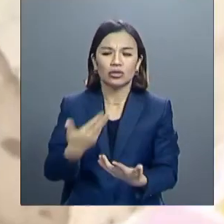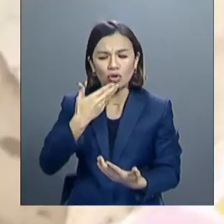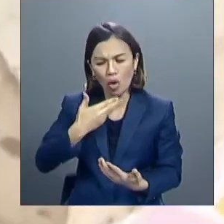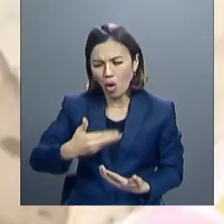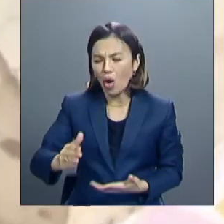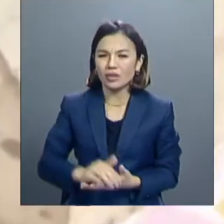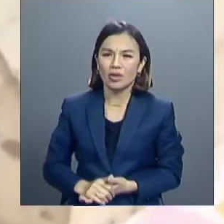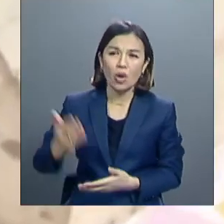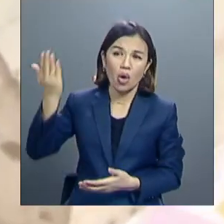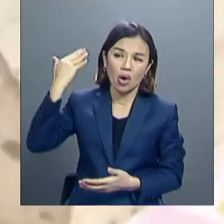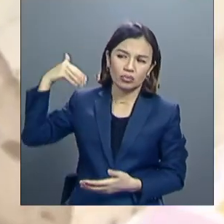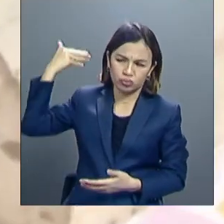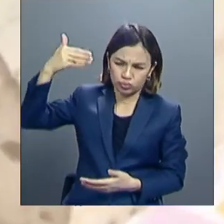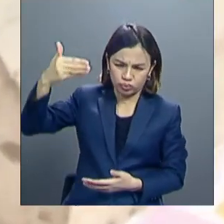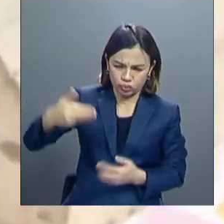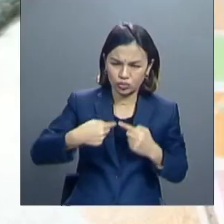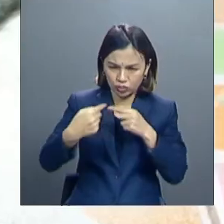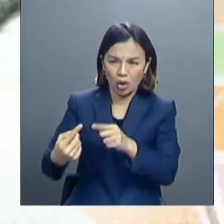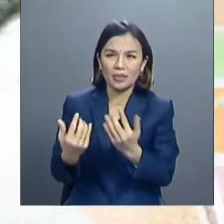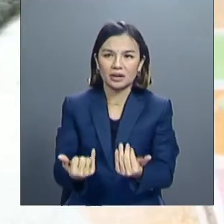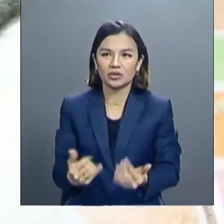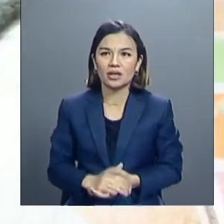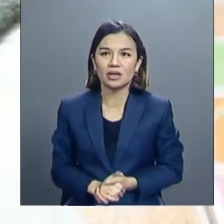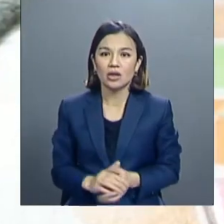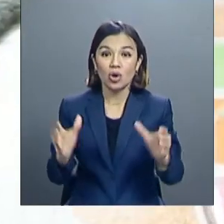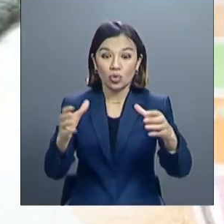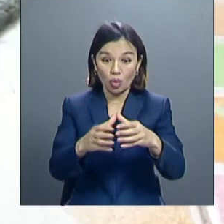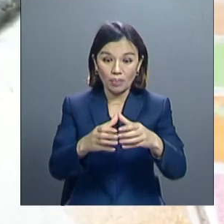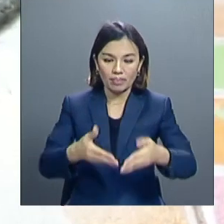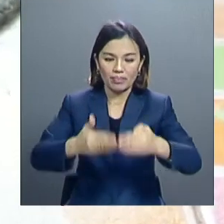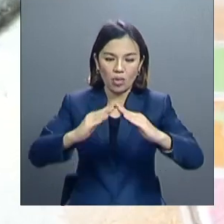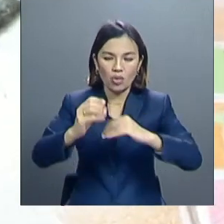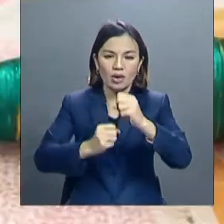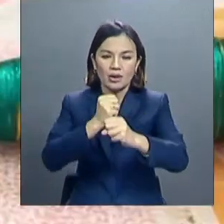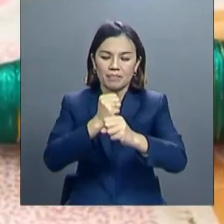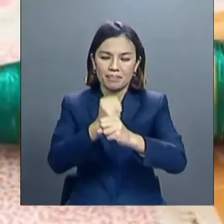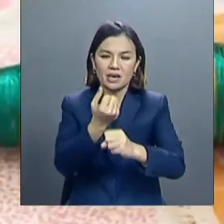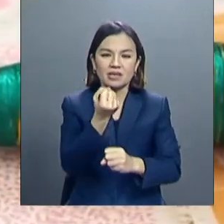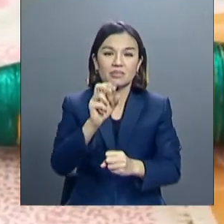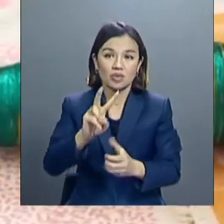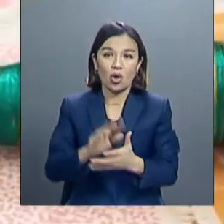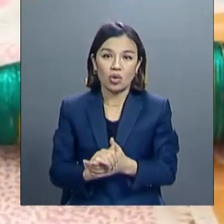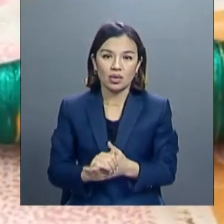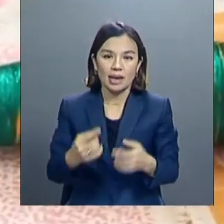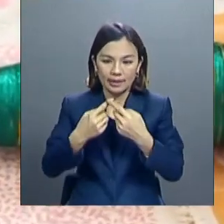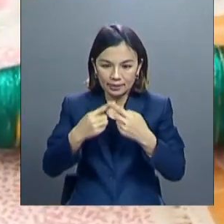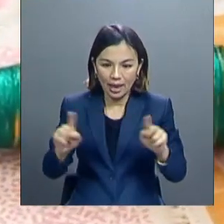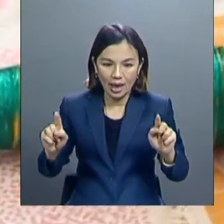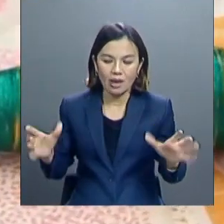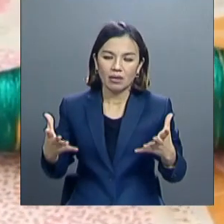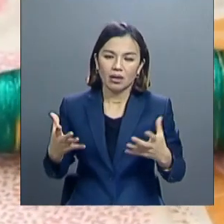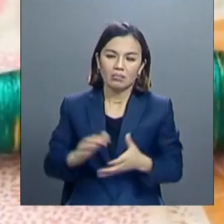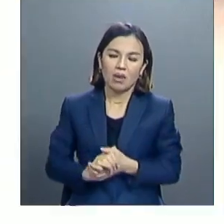ดว่าโบราณโบราณก็ไม่ผิดที่เป็นกลุ่มนี้ประมาณ12ปีที่เป็นกลุ่มนะคะแต่ทำมาตั้งแต่ปู่ย่าตายายเพิ่งจ